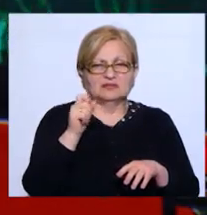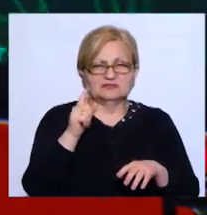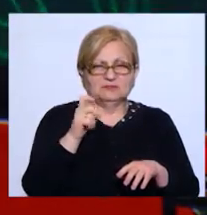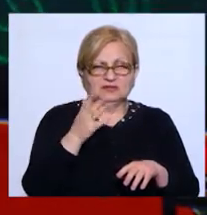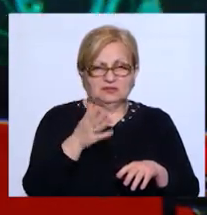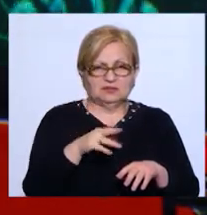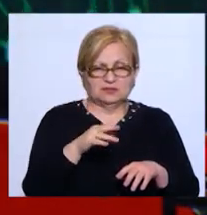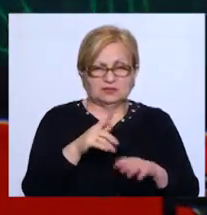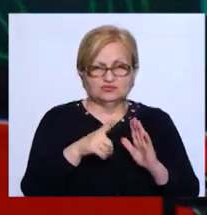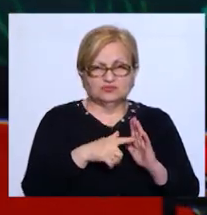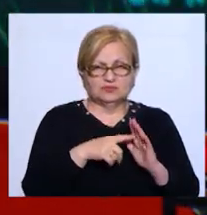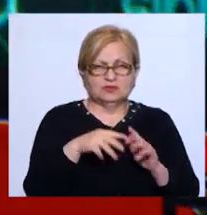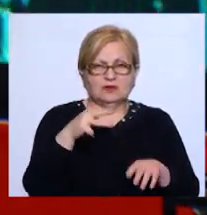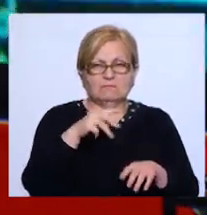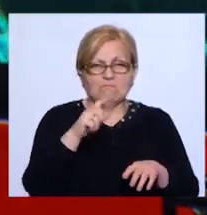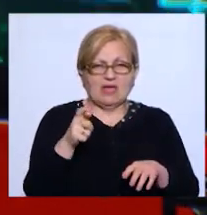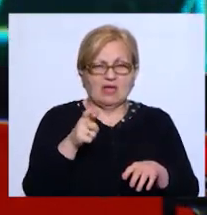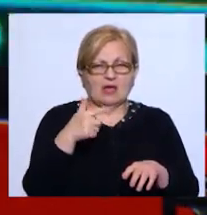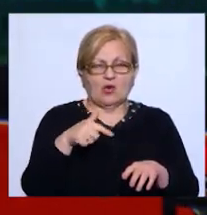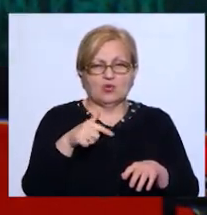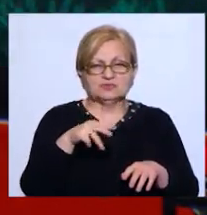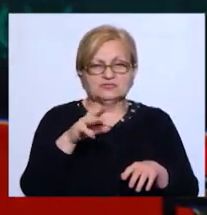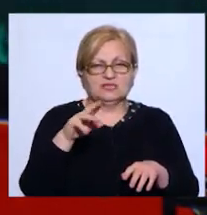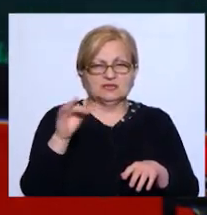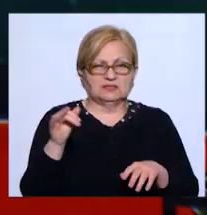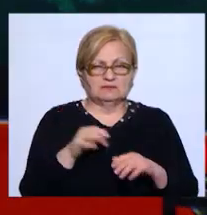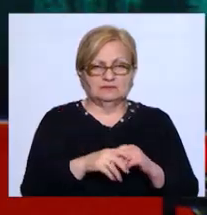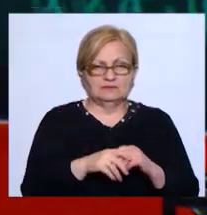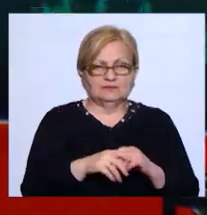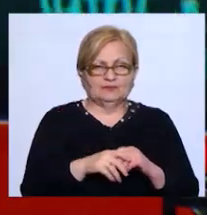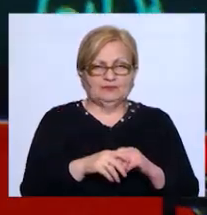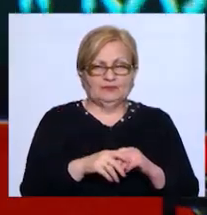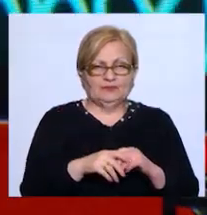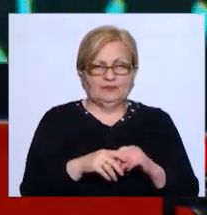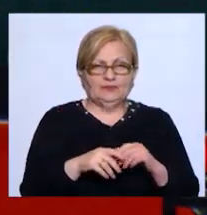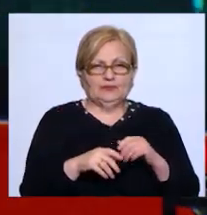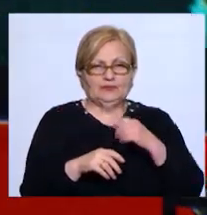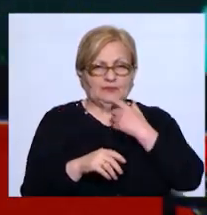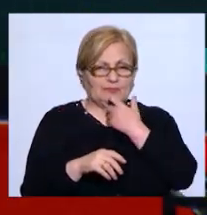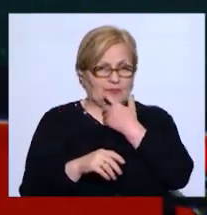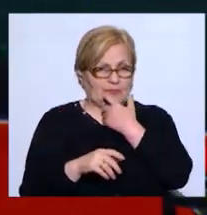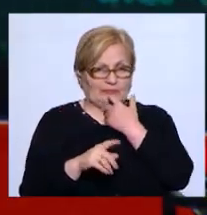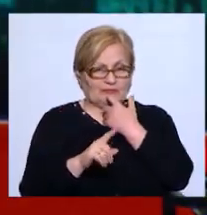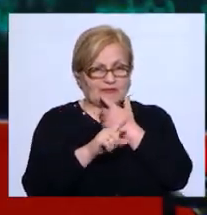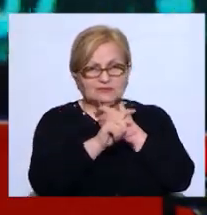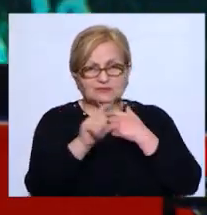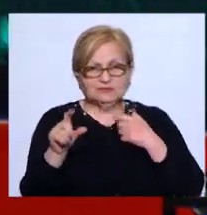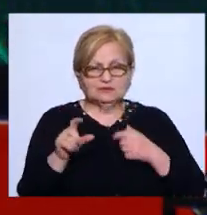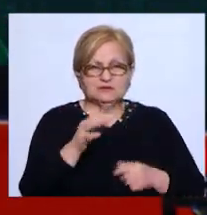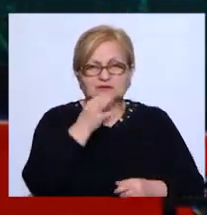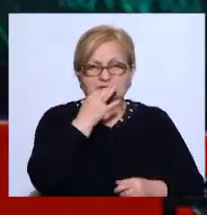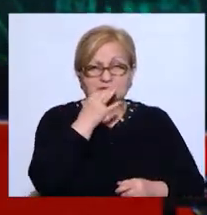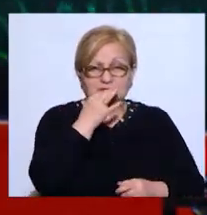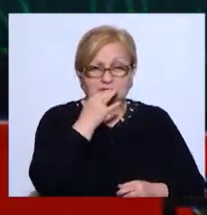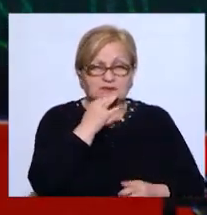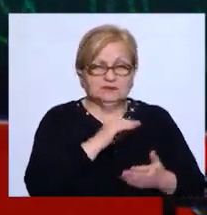მე-11-ები. 7 მე-20-ები. სანამ ქვემოთ წილადებს დავასახელებდეთ, აი ქვემოთ რაც მიწერია, თან ზოგიერთი მე